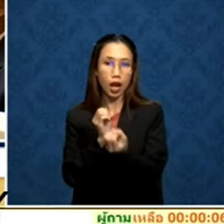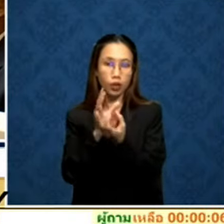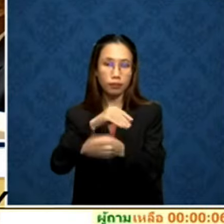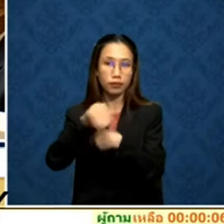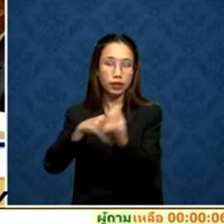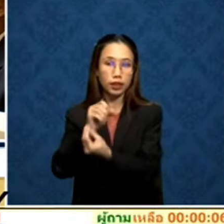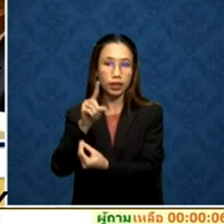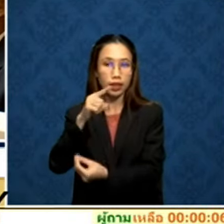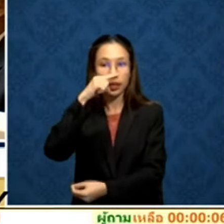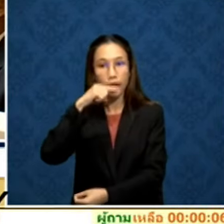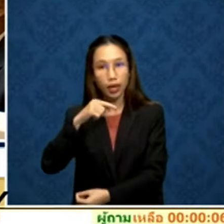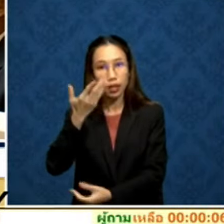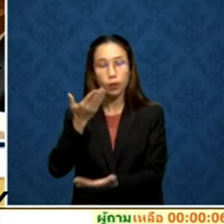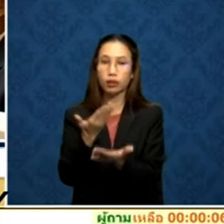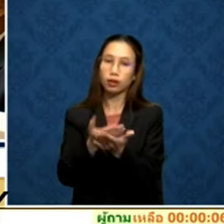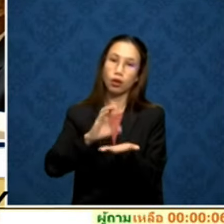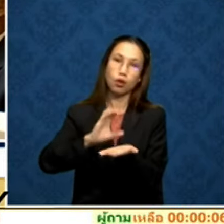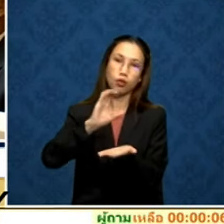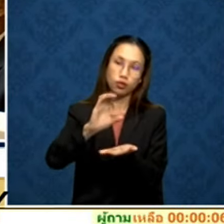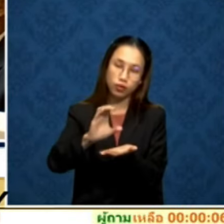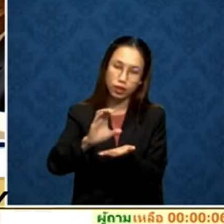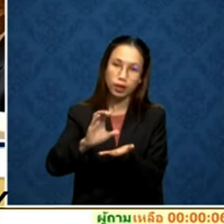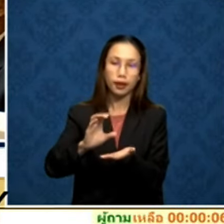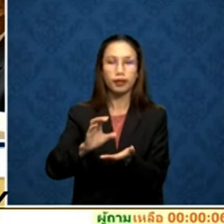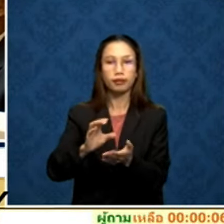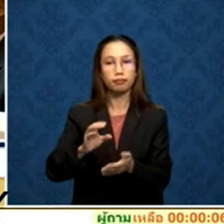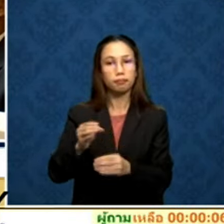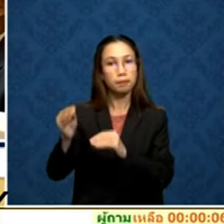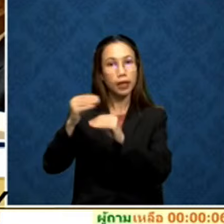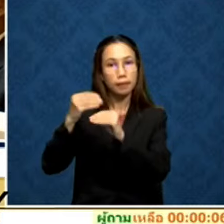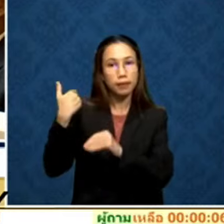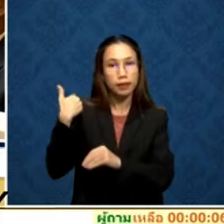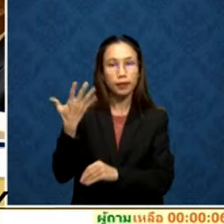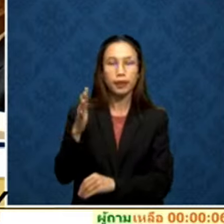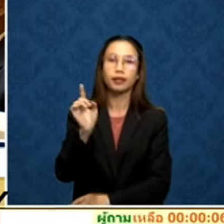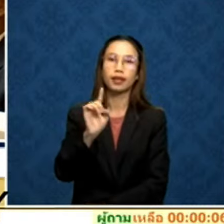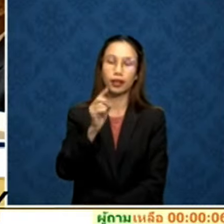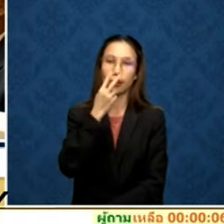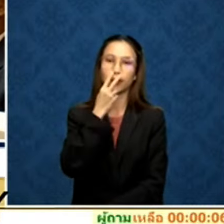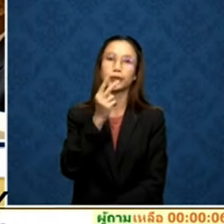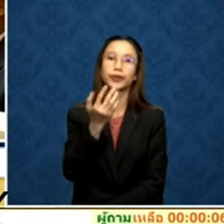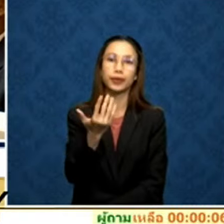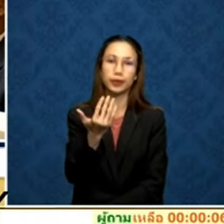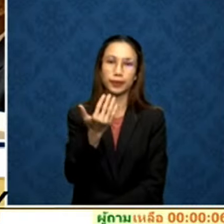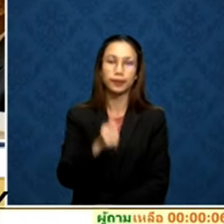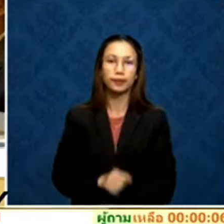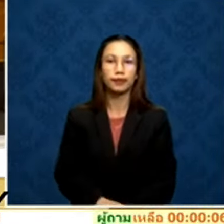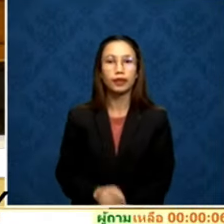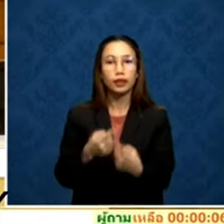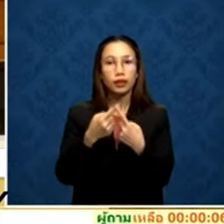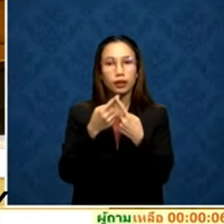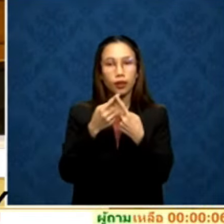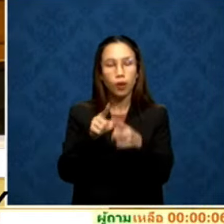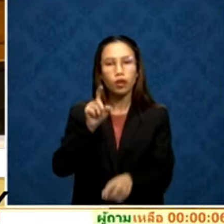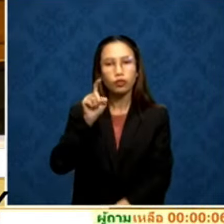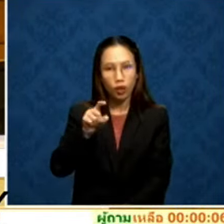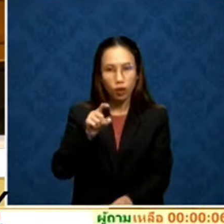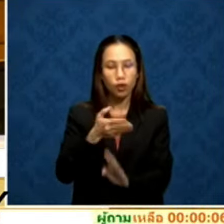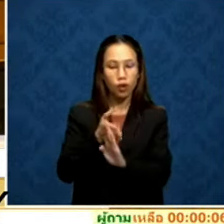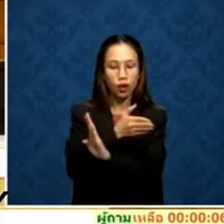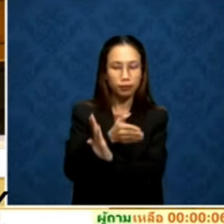ไทยก่อให้เกิดการลงทุนระหว่างประเทศสูงขึ้นหรือเปล่านะครับก็ขอยืนยันนะครับว่าจริงๆแล้วจะต้องมีการศึกษาแ